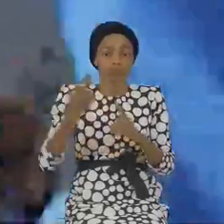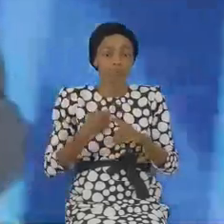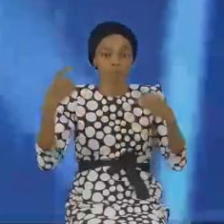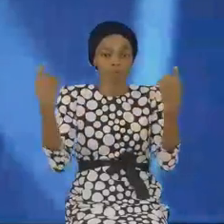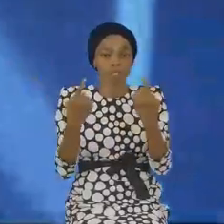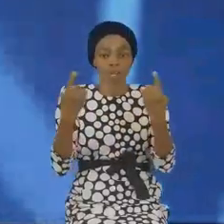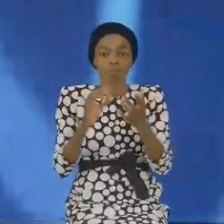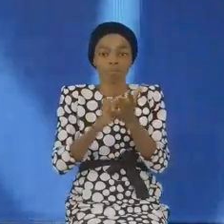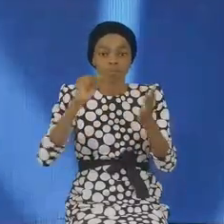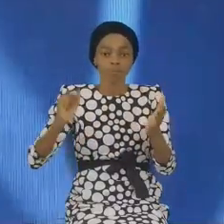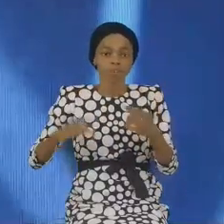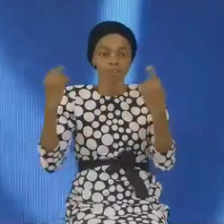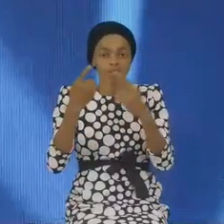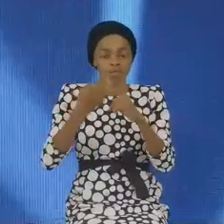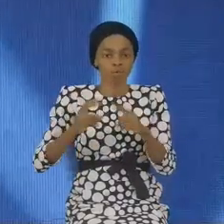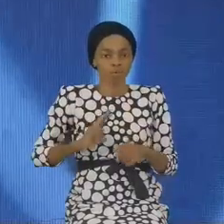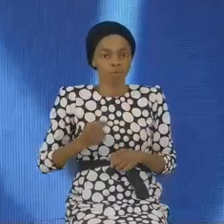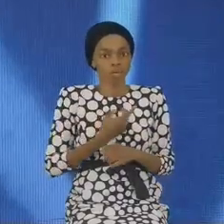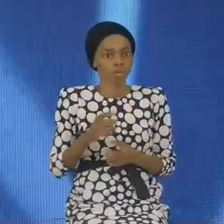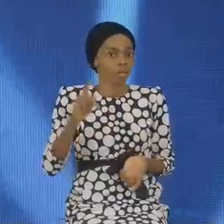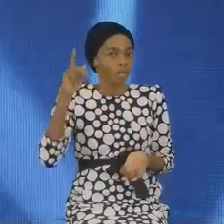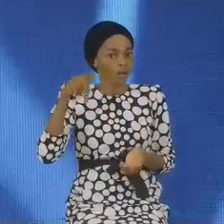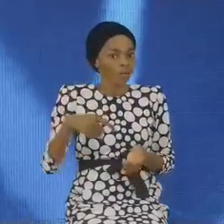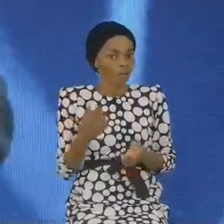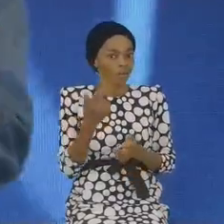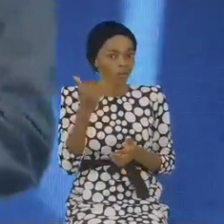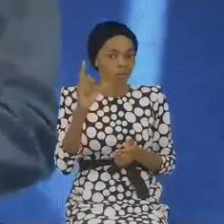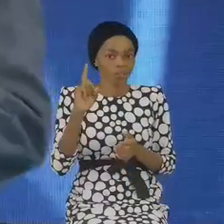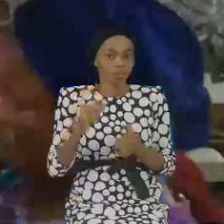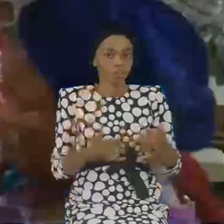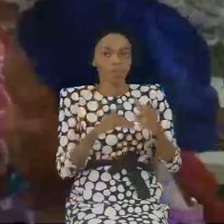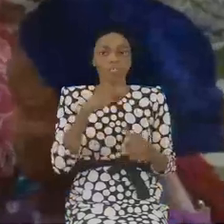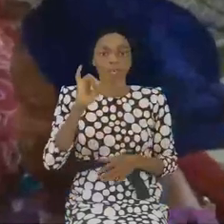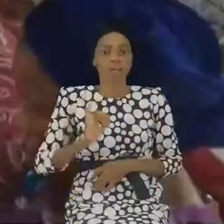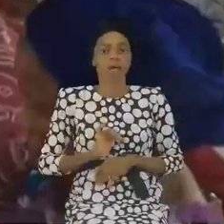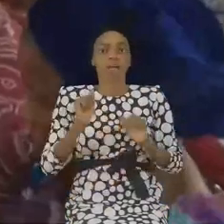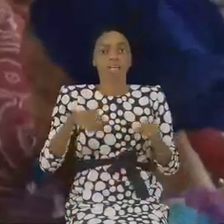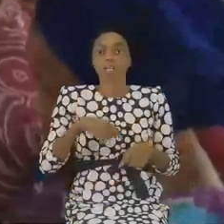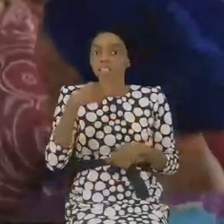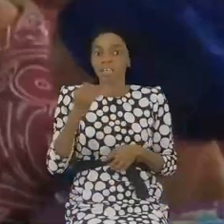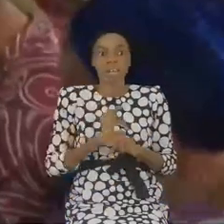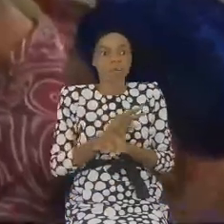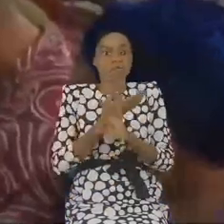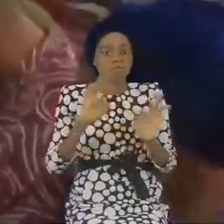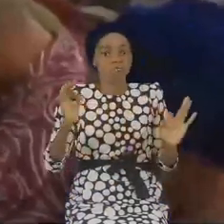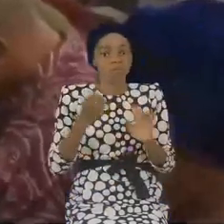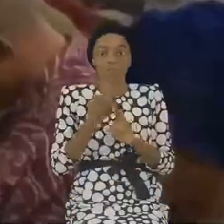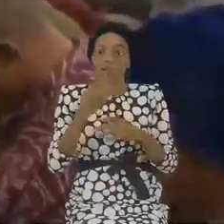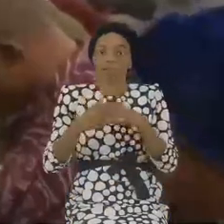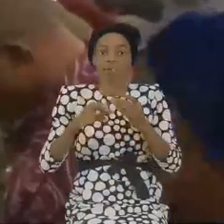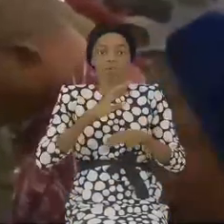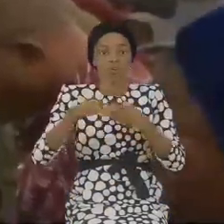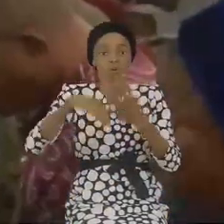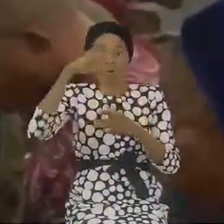dit, maintenant je peux être tranquille, je peux dire que je suis pur du sang de vous tous. Parce que